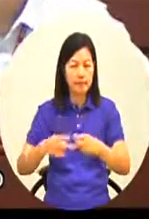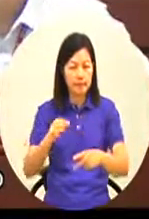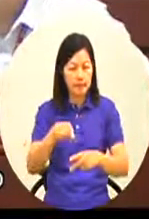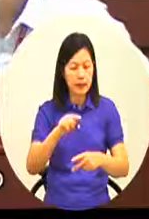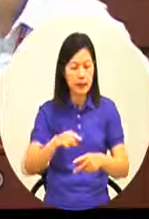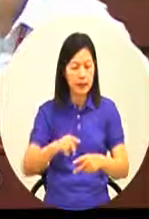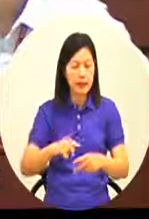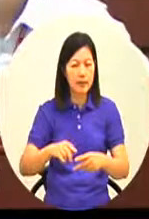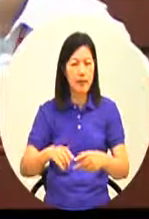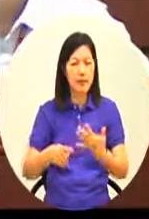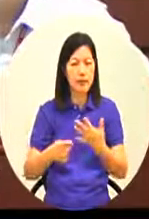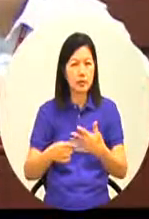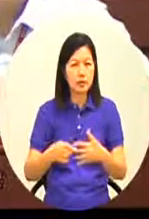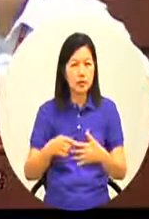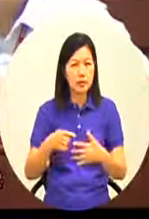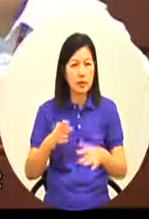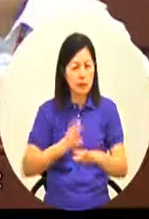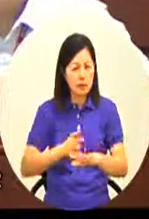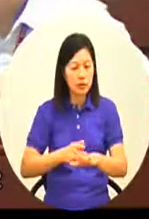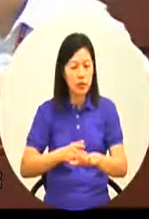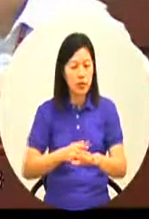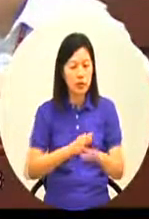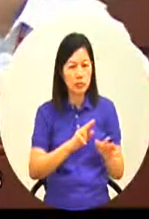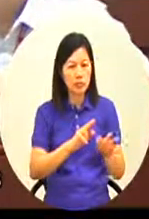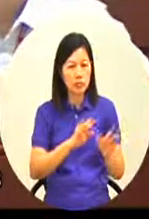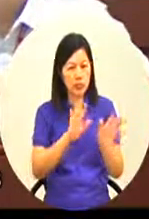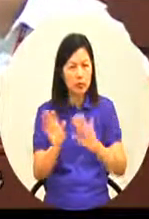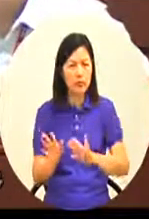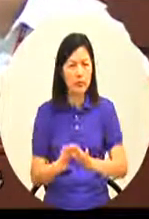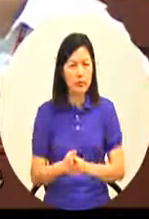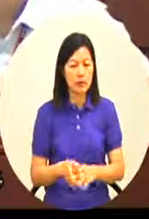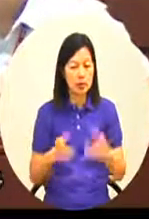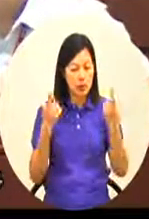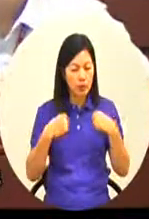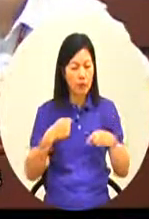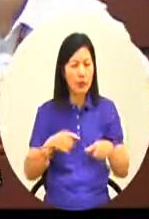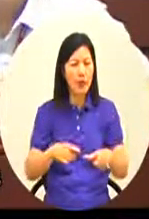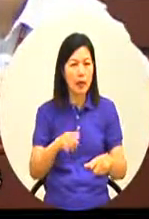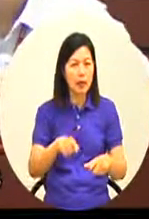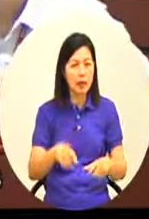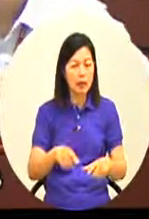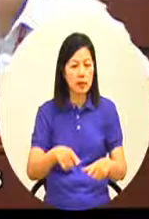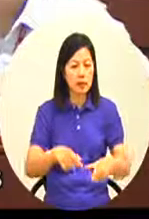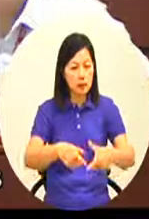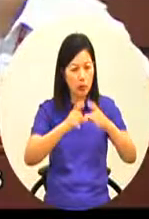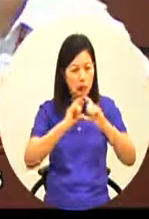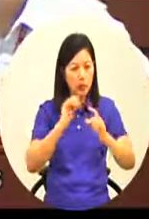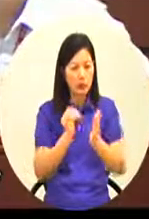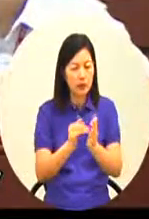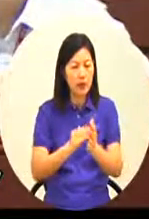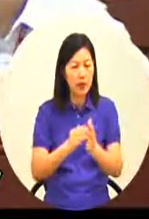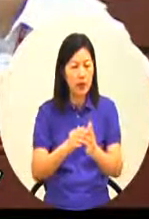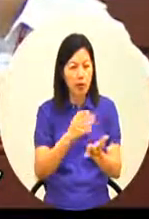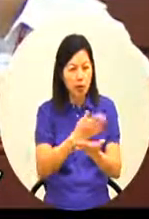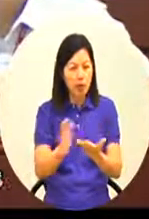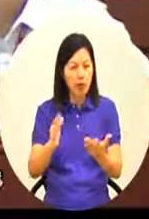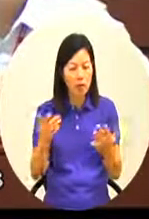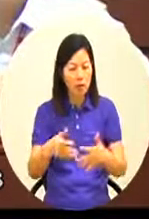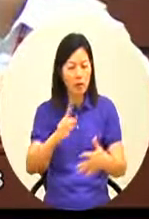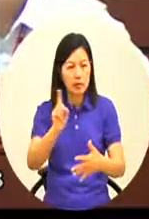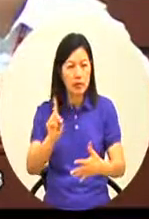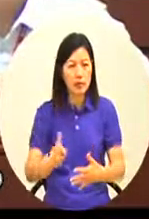所以它到底我们还是要回归到最后，就是本质上就是我们到底要解决什么问题？那都